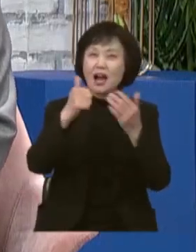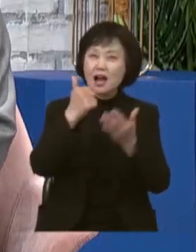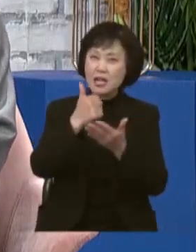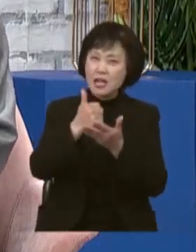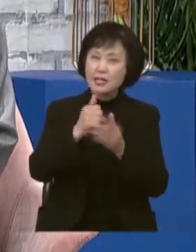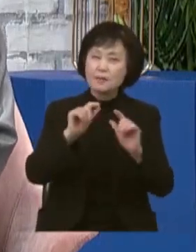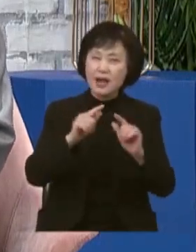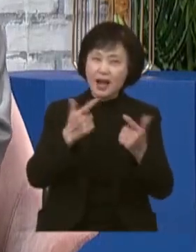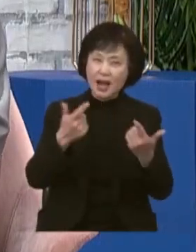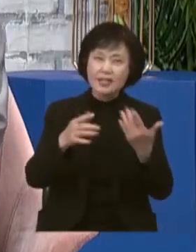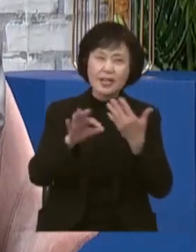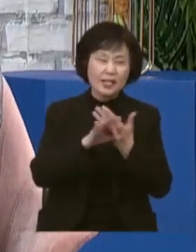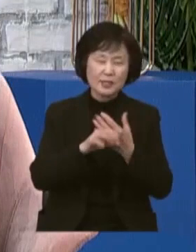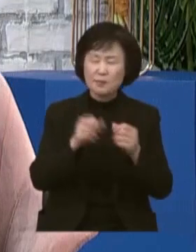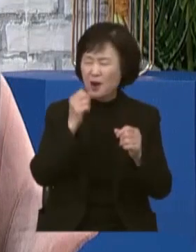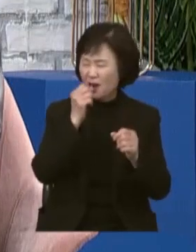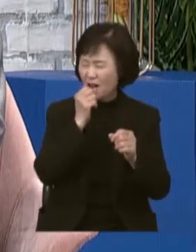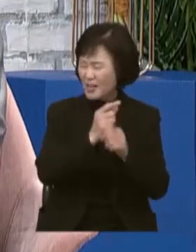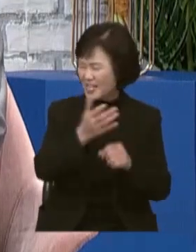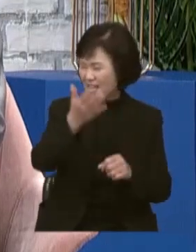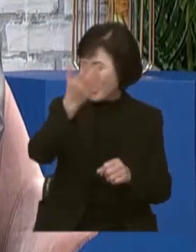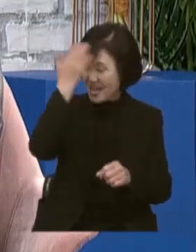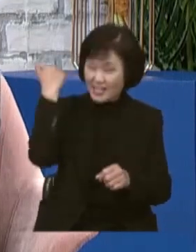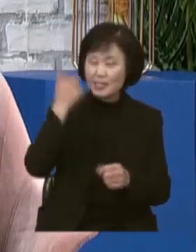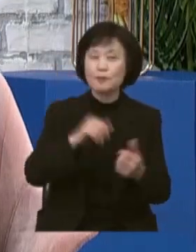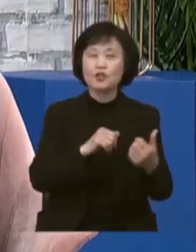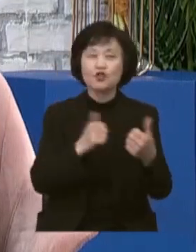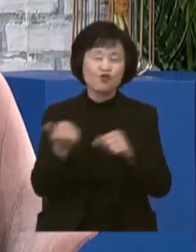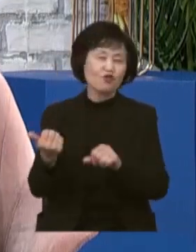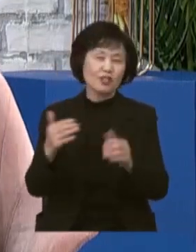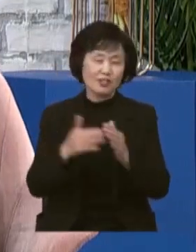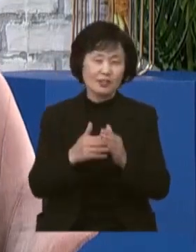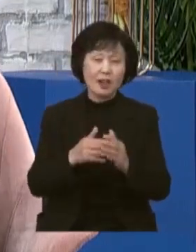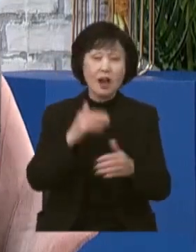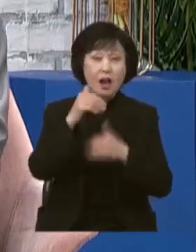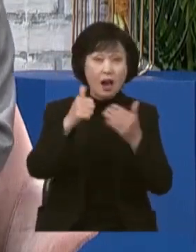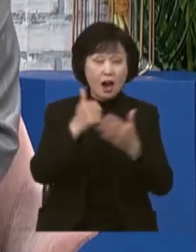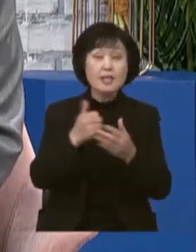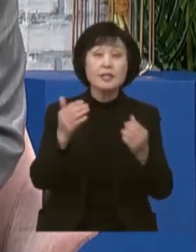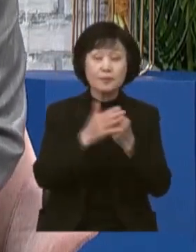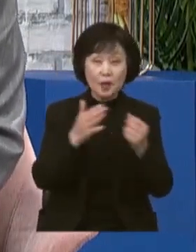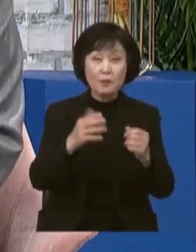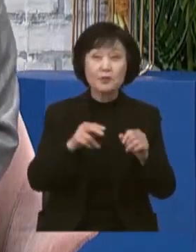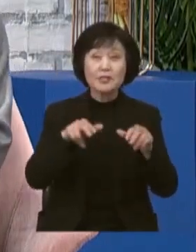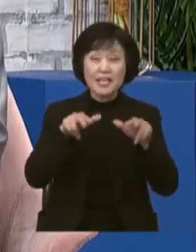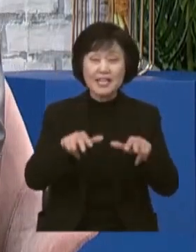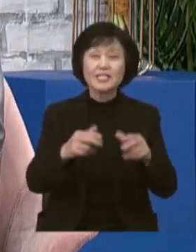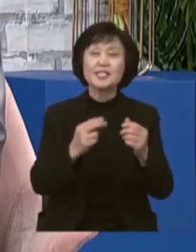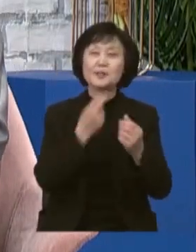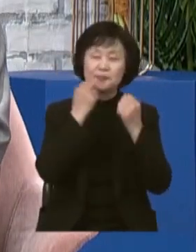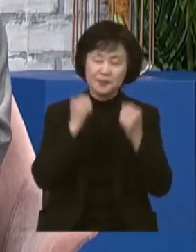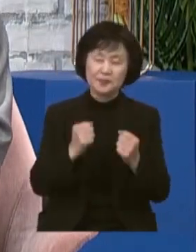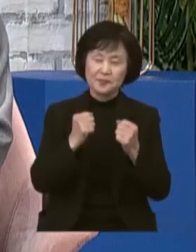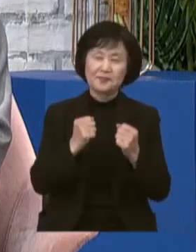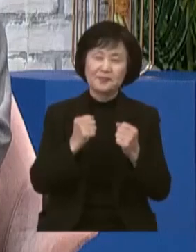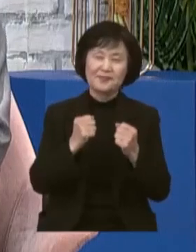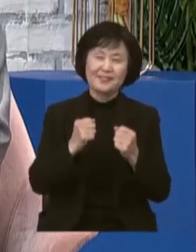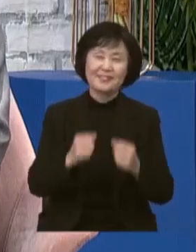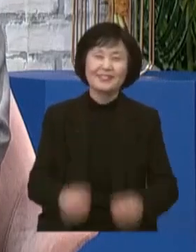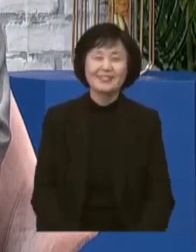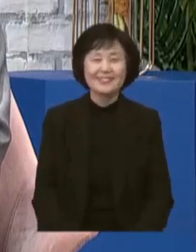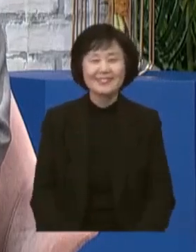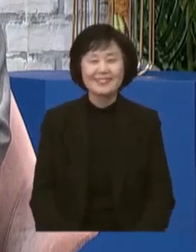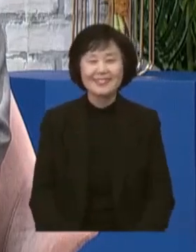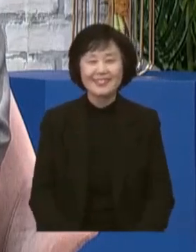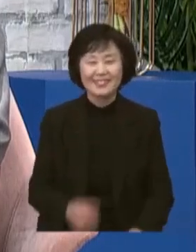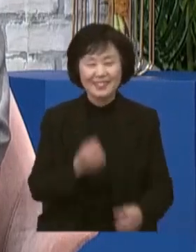아니었으면 벌써 이 세상 사람 아니야. 나는 하나님 때문에 여태까지 살았지 뭐 이렇게 고백하시는데 아니, 여기 앉아 계신 분들